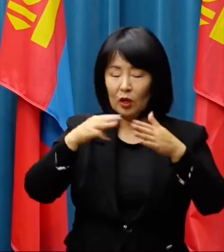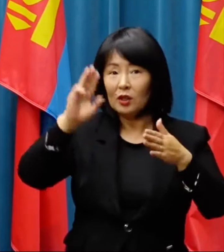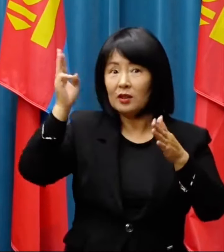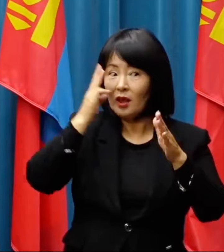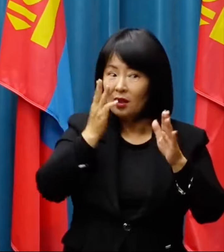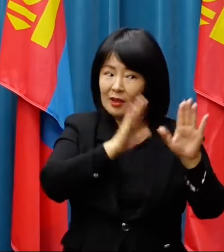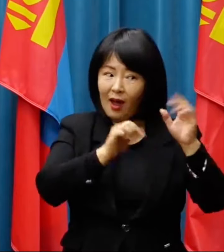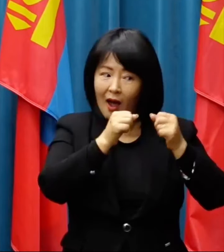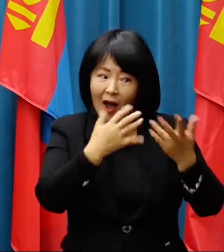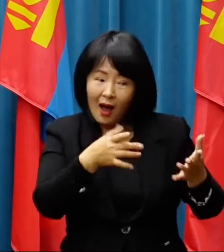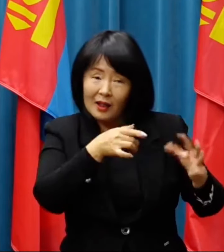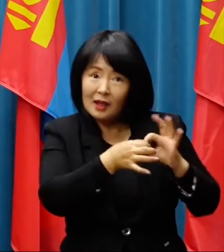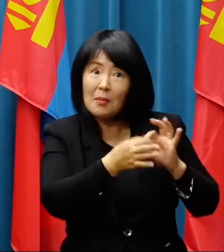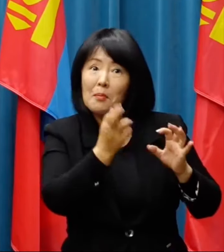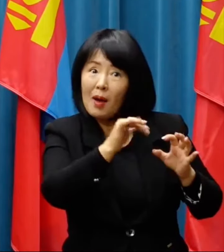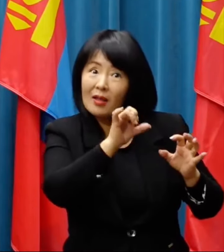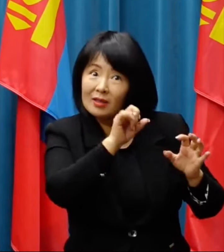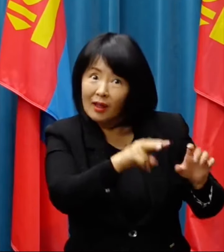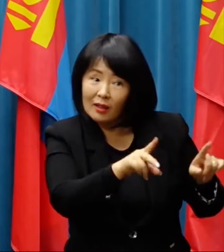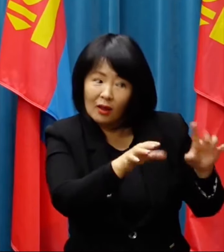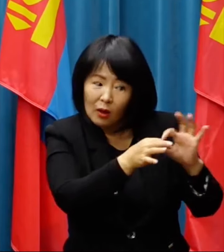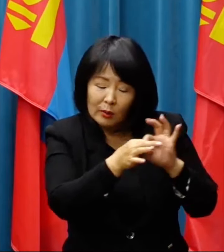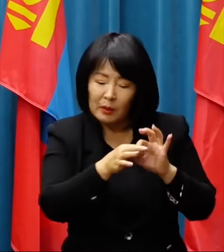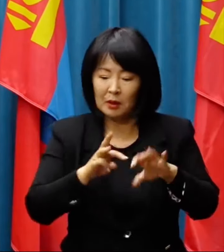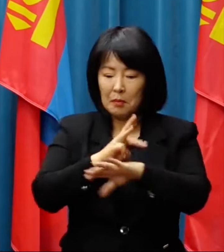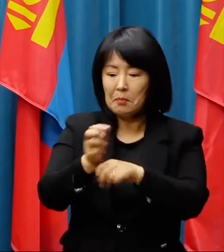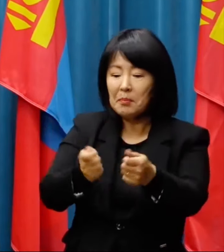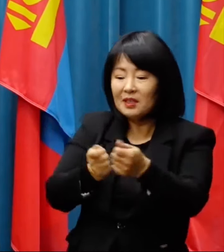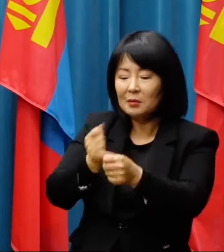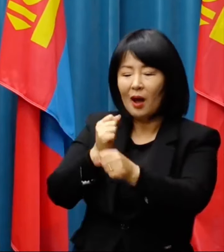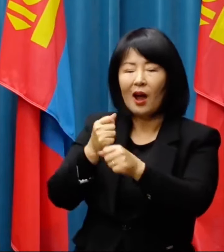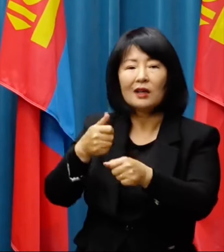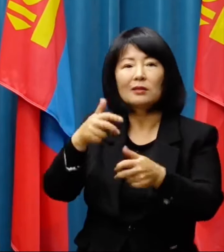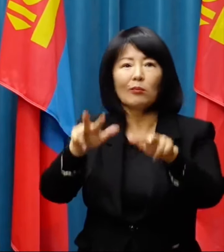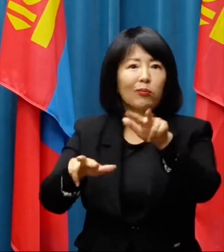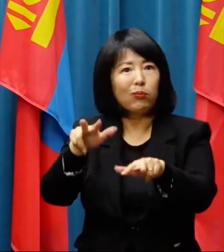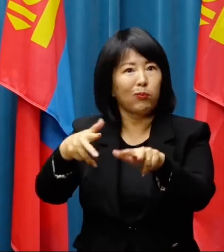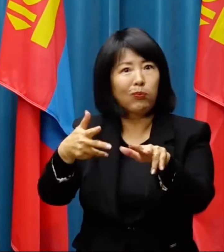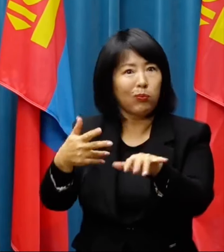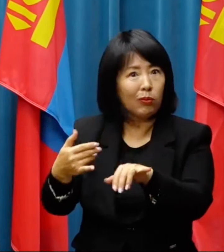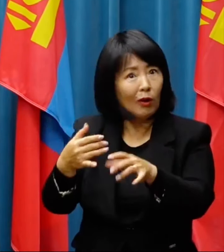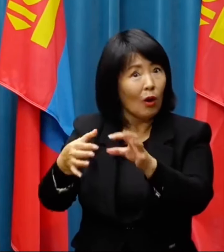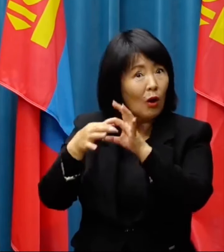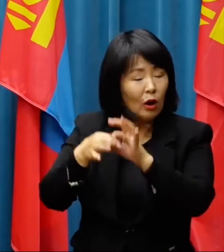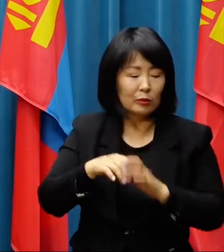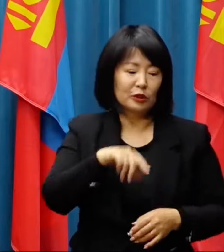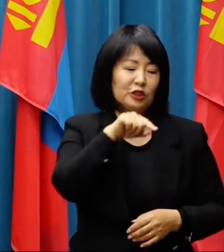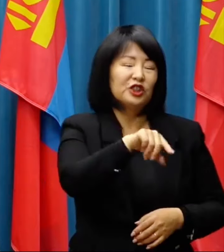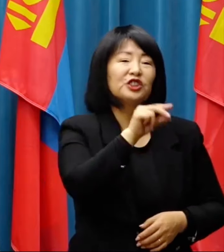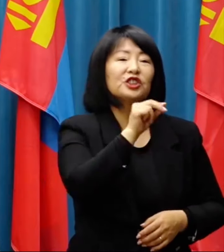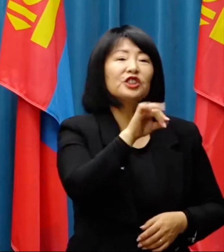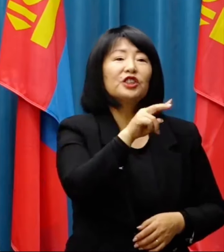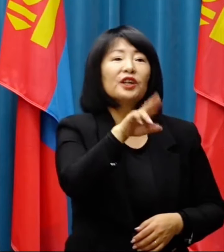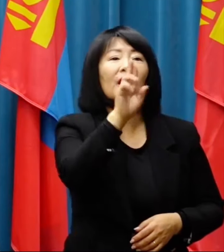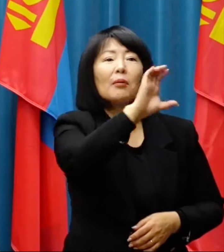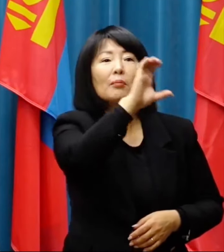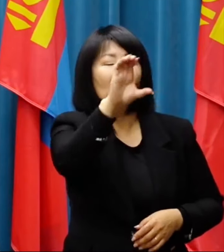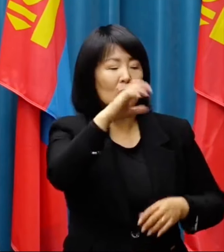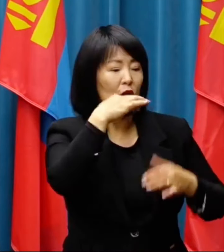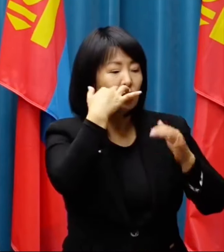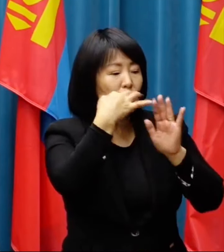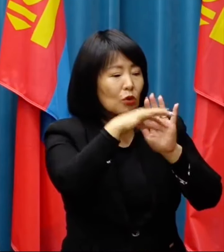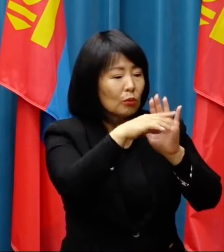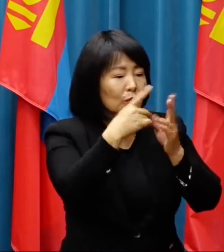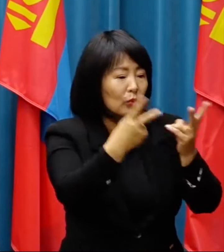байдлаар алдагдсанаас болоод энэ менежментийн үйл ажиллагаа доолдсноос болж энэ одоо Чилийн Codelco компани дээр бол зөвлөх үйлчилгээний